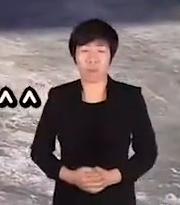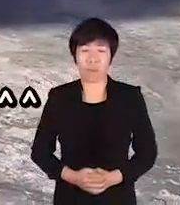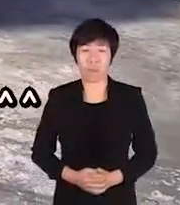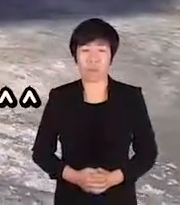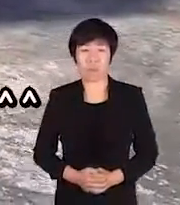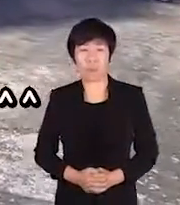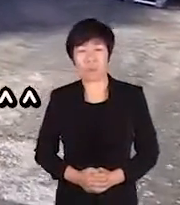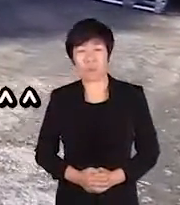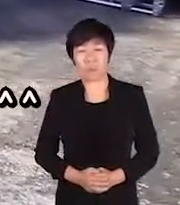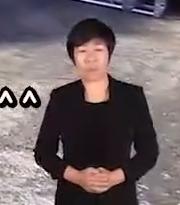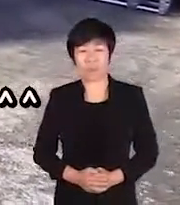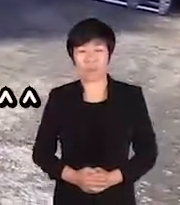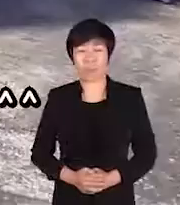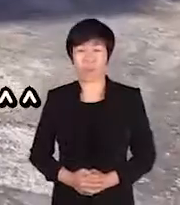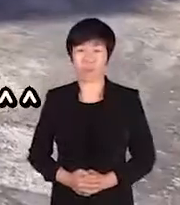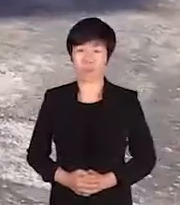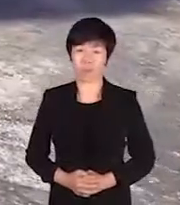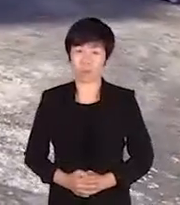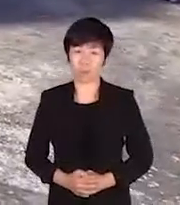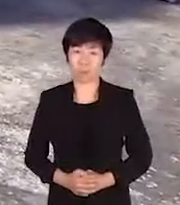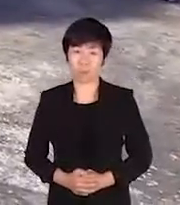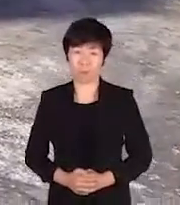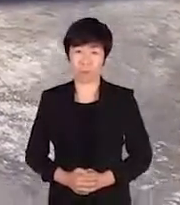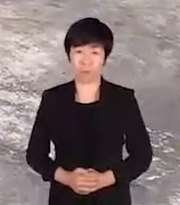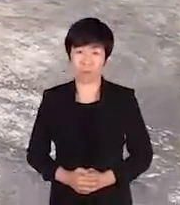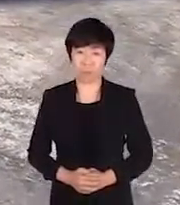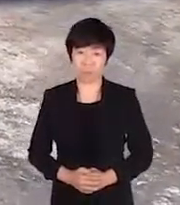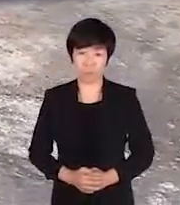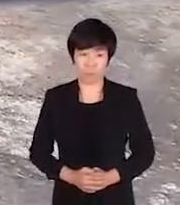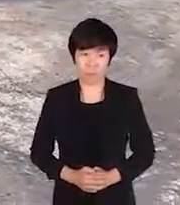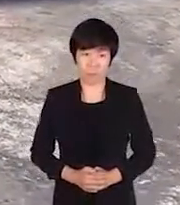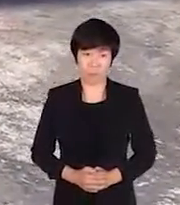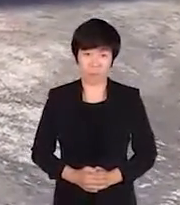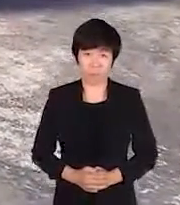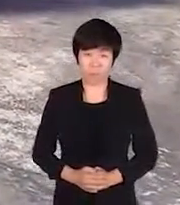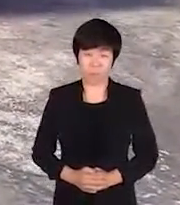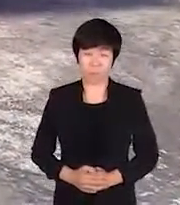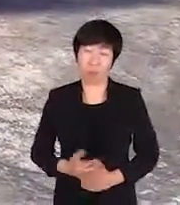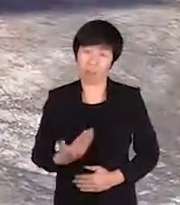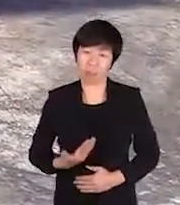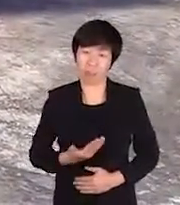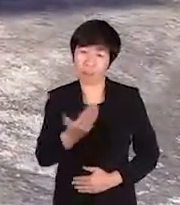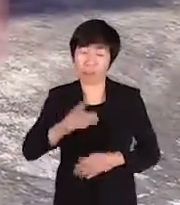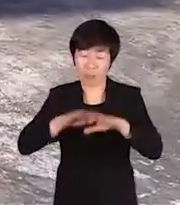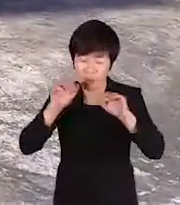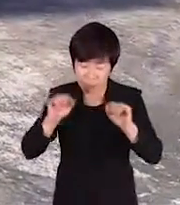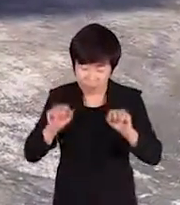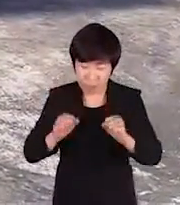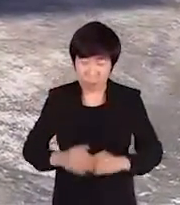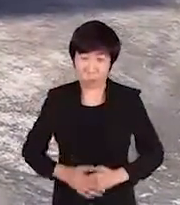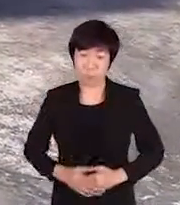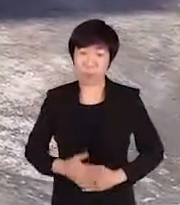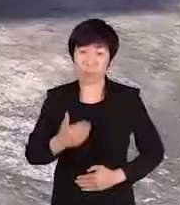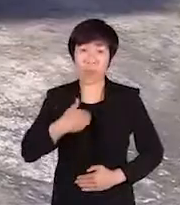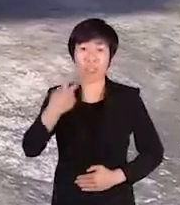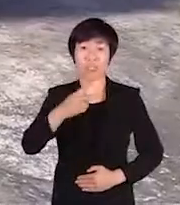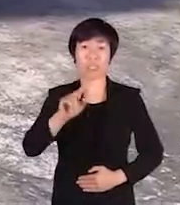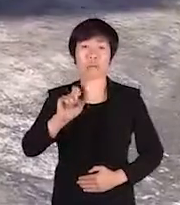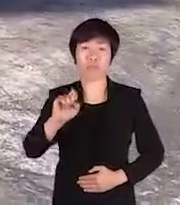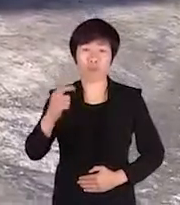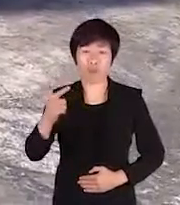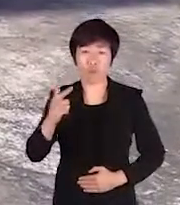오늘 저희 기내에 왔습니다. 그쵸. 네, 여러분 안녕하세요. 저는